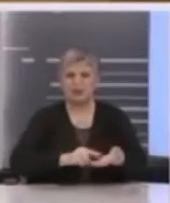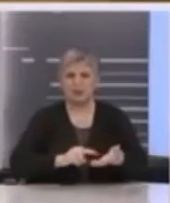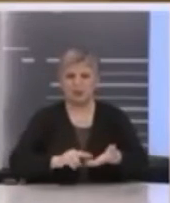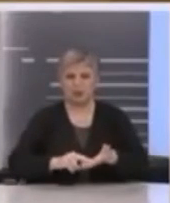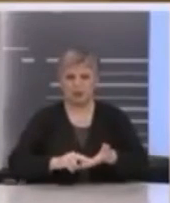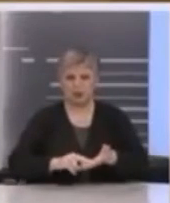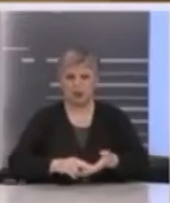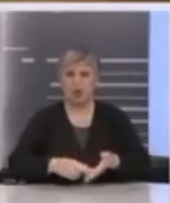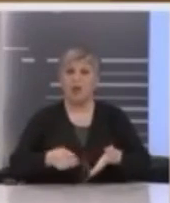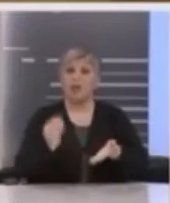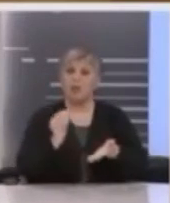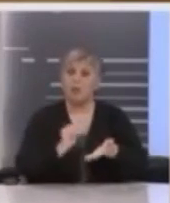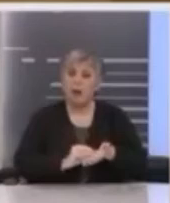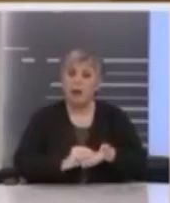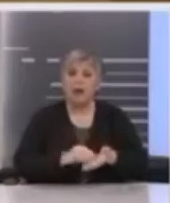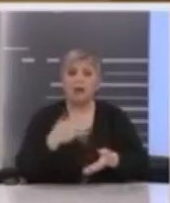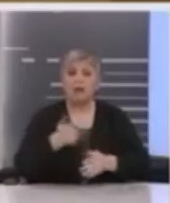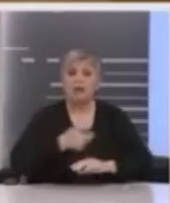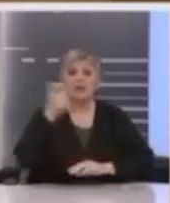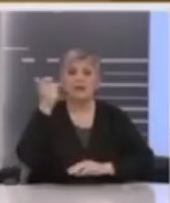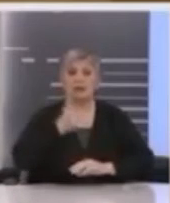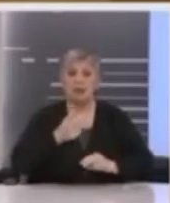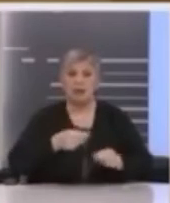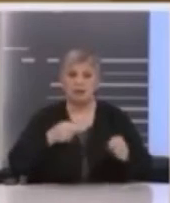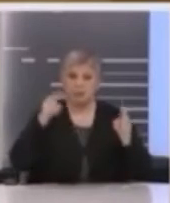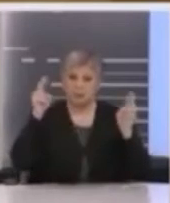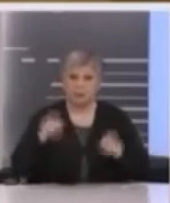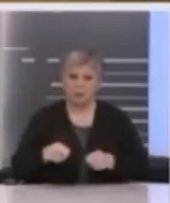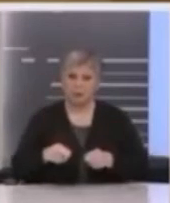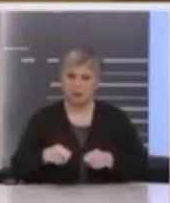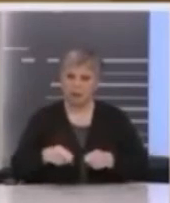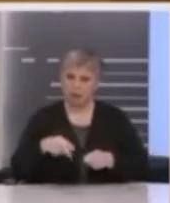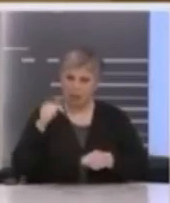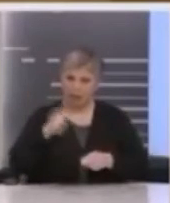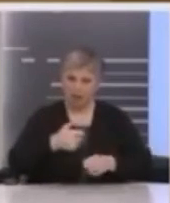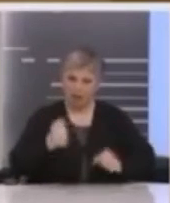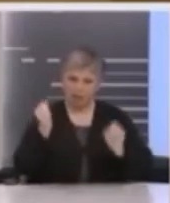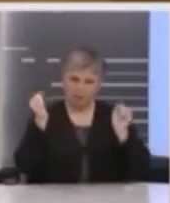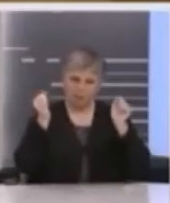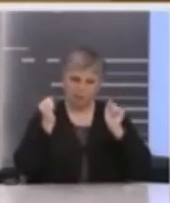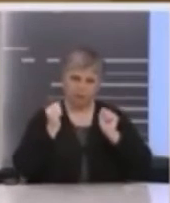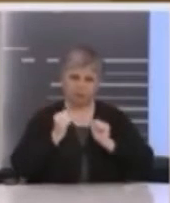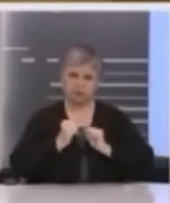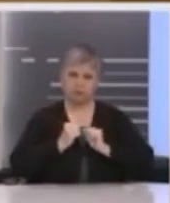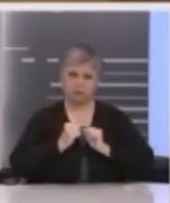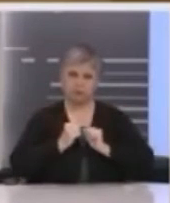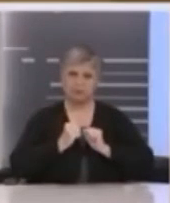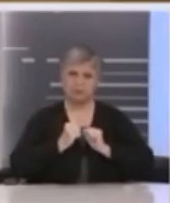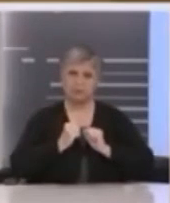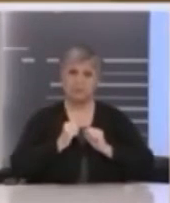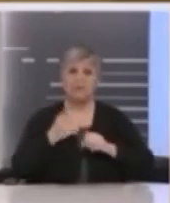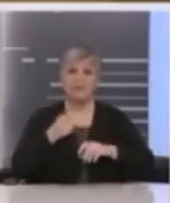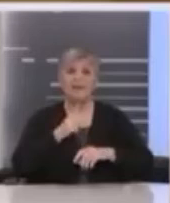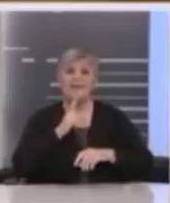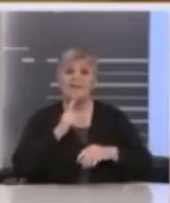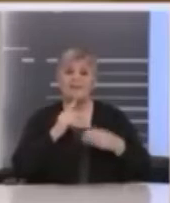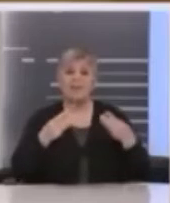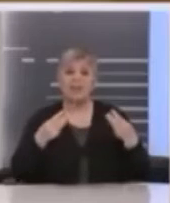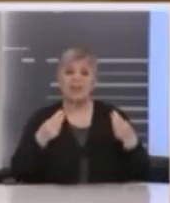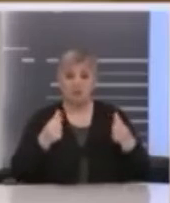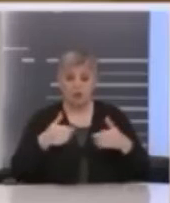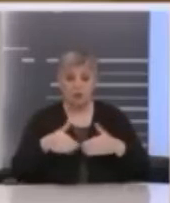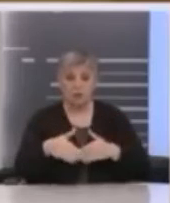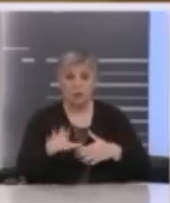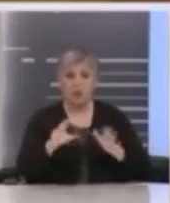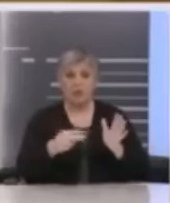το μεγάλο χτύπημα. Εάν αυτό συνεχιστεί το 2018, μπορεί